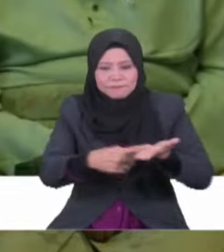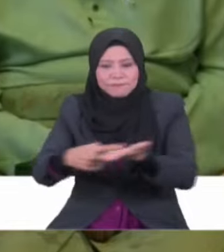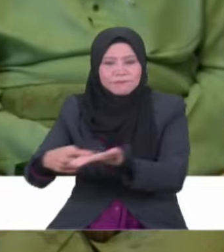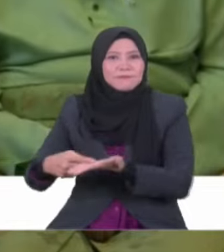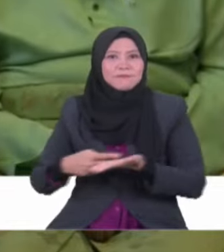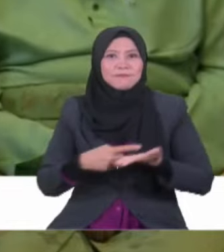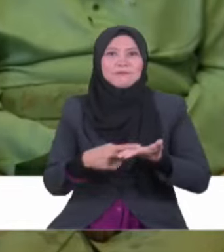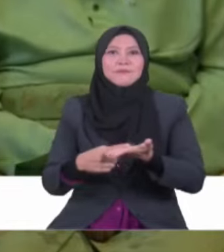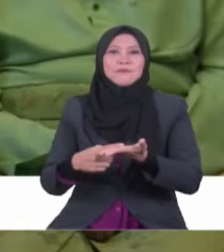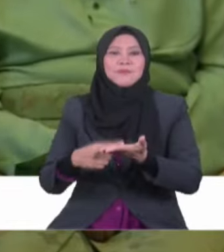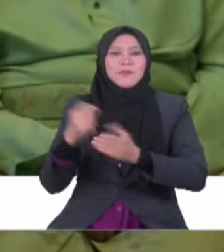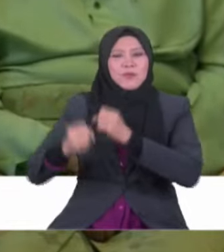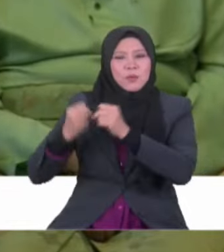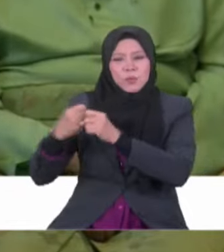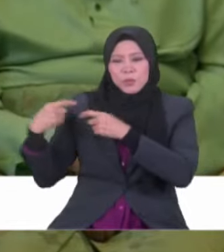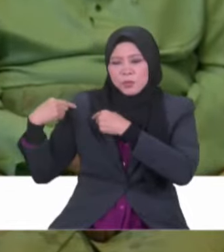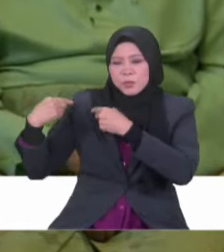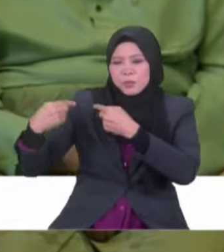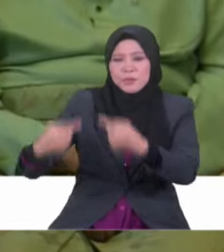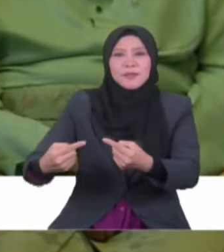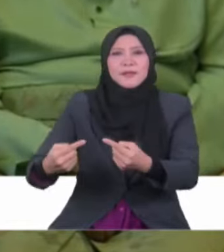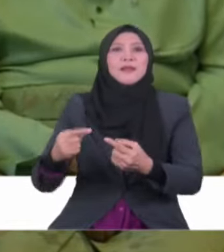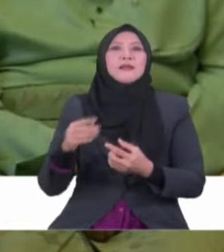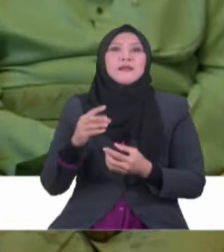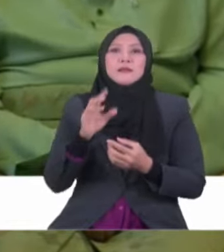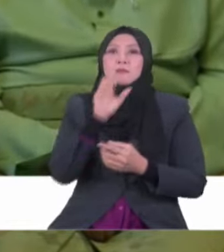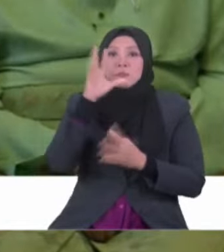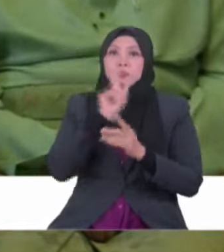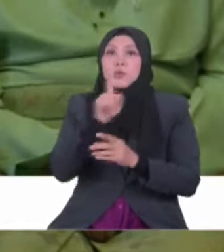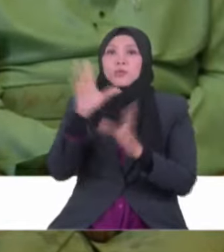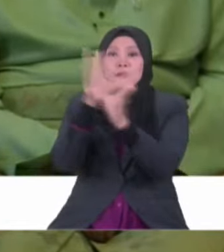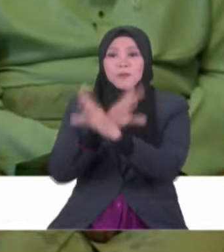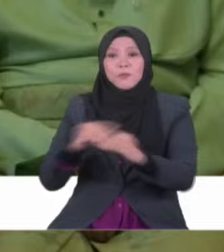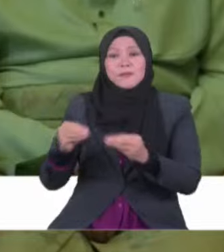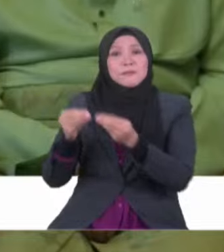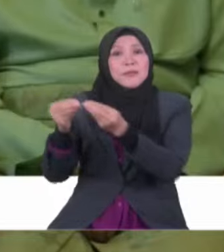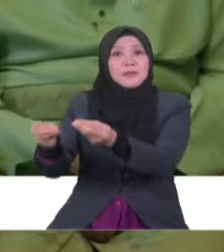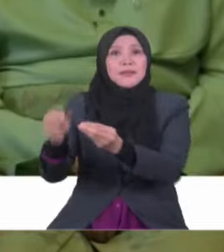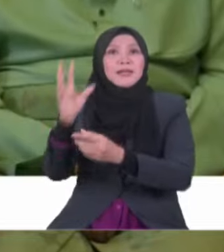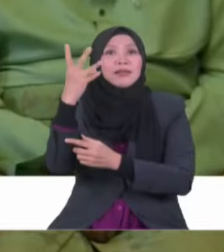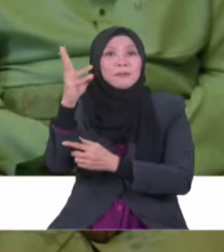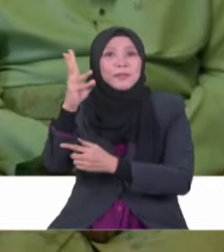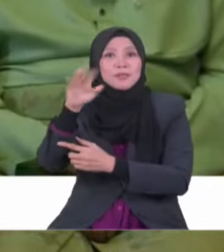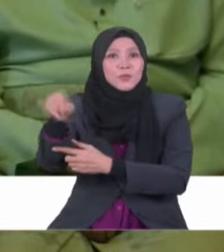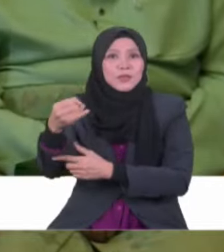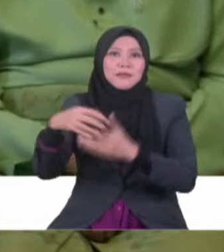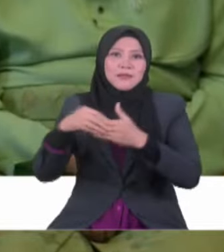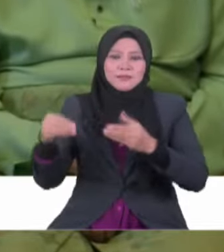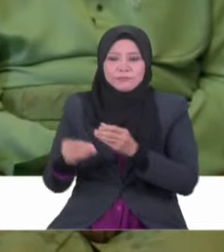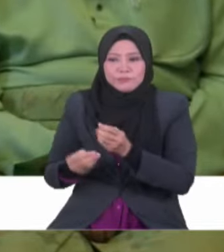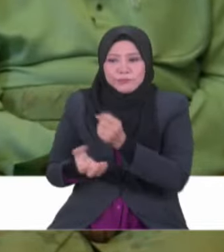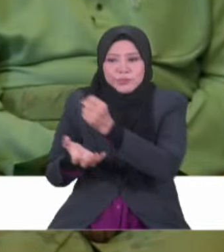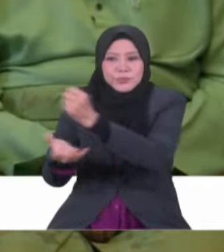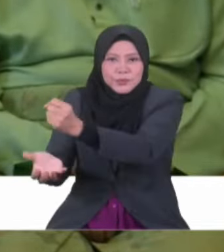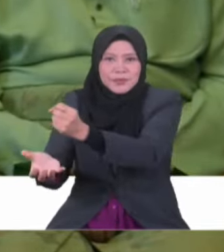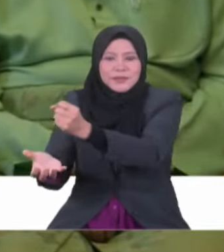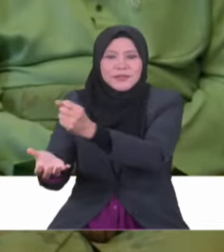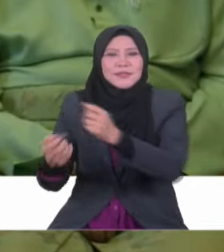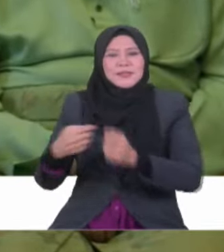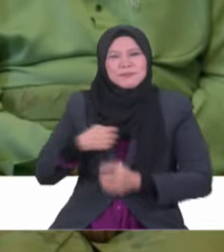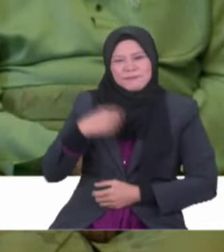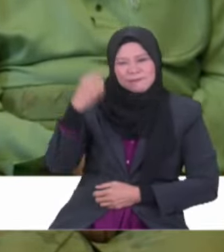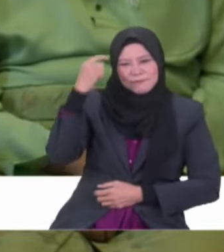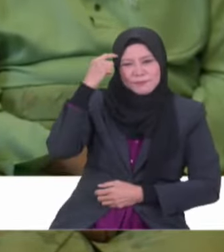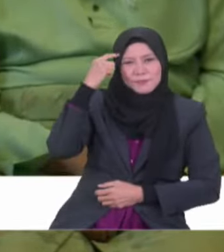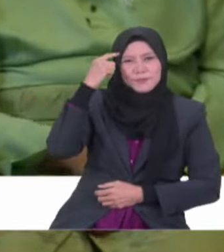satu ketika bertahun-tahun Sarawak hanya diberi 16 juta ringgit. Dan tentunya saya selaku Menteri Kewangan tidak fikir